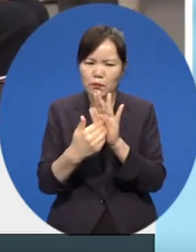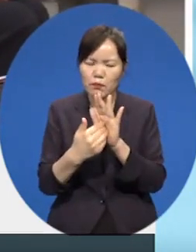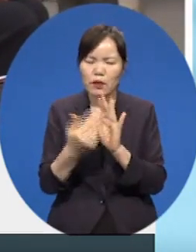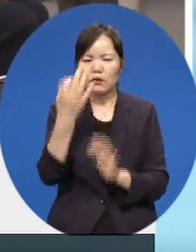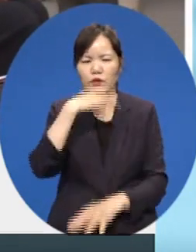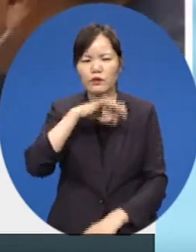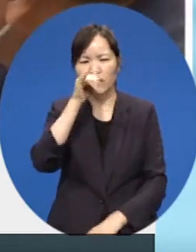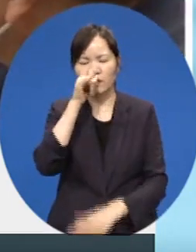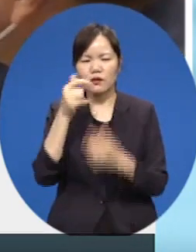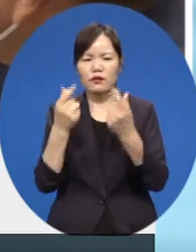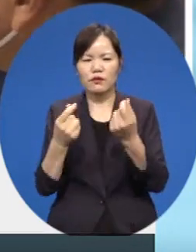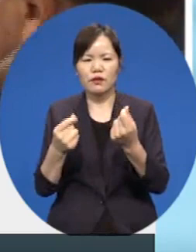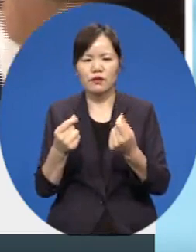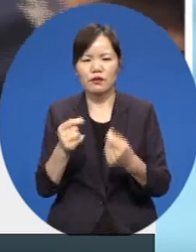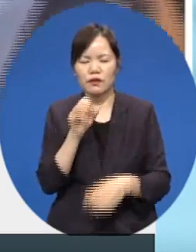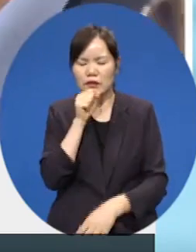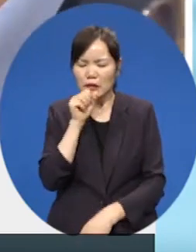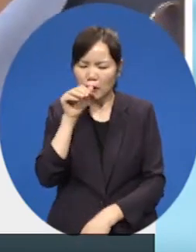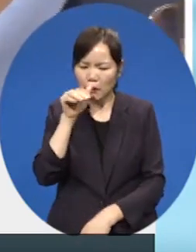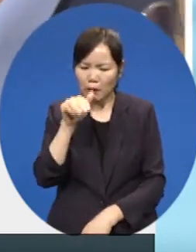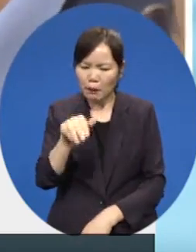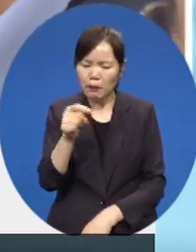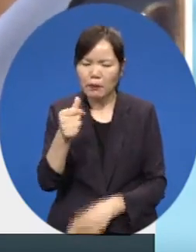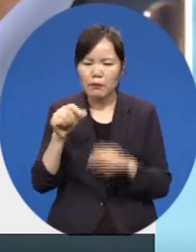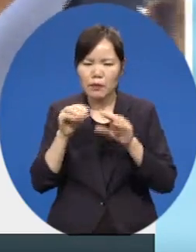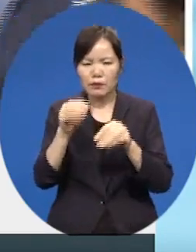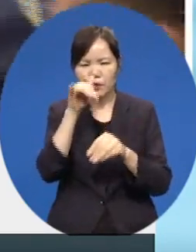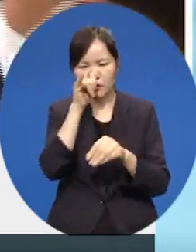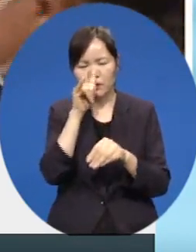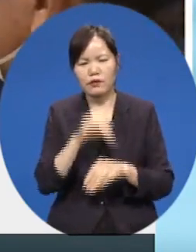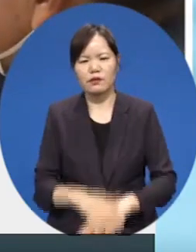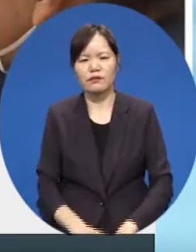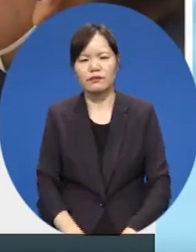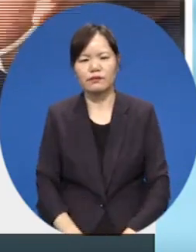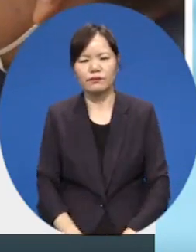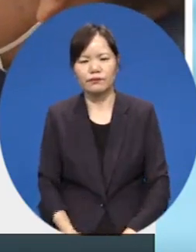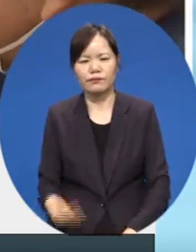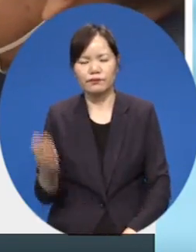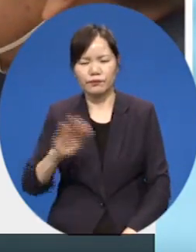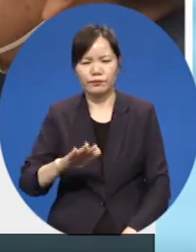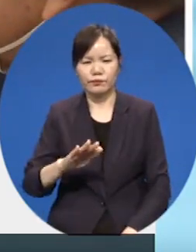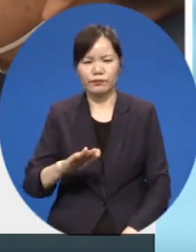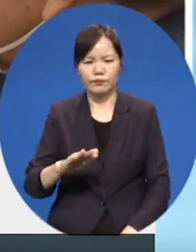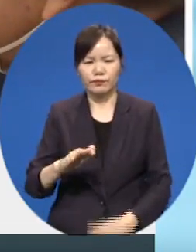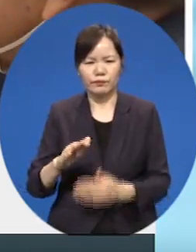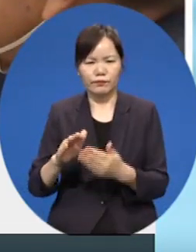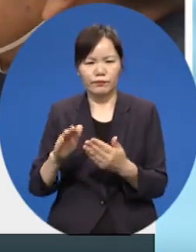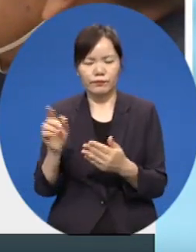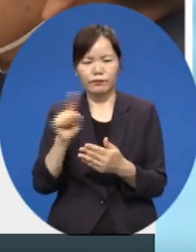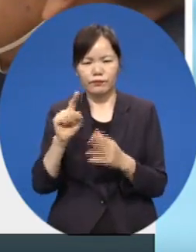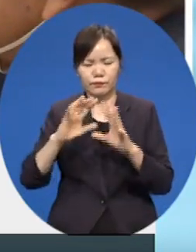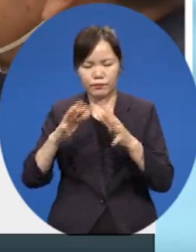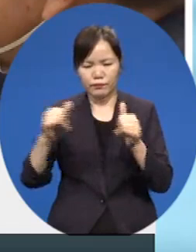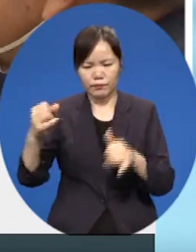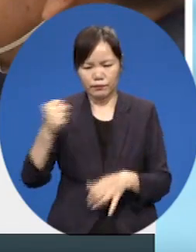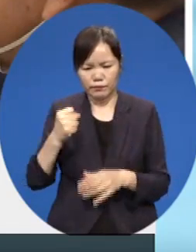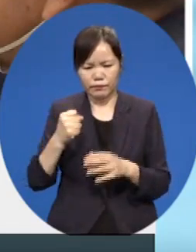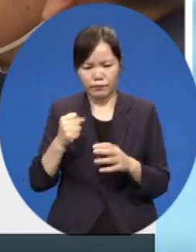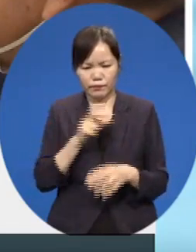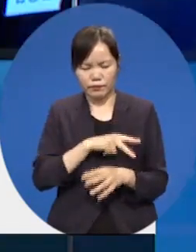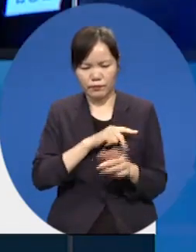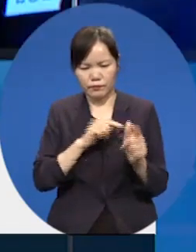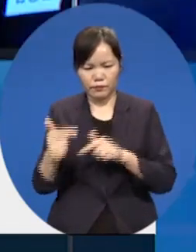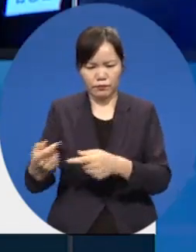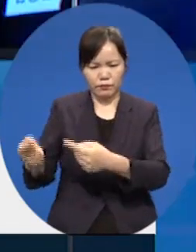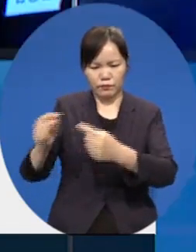봅니다. 뭐 지지율 좀 하락 추세가 조금 멈출 수 있다고 보는데 이제 문제는 이제 기로에 쓴 거죠. 국민의힘 인사들을 대거